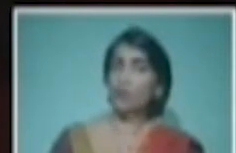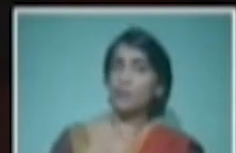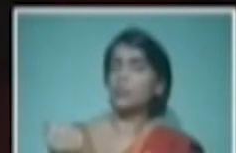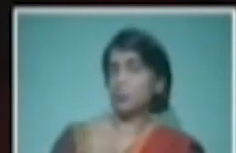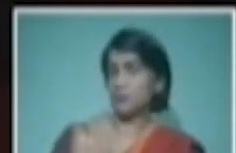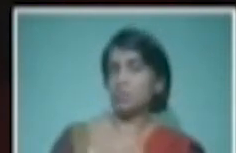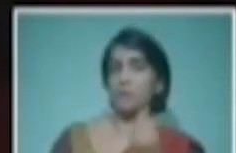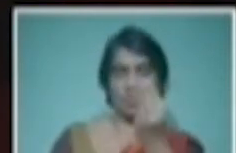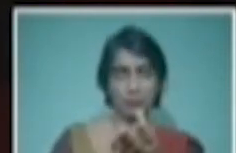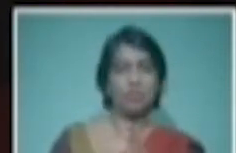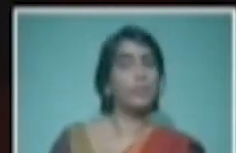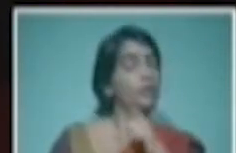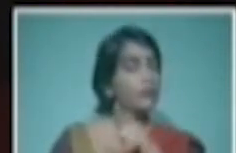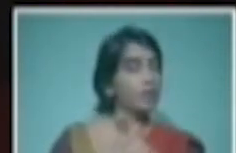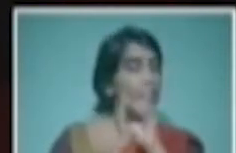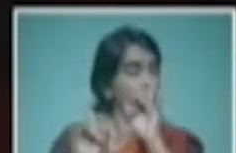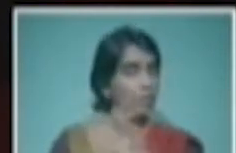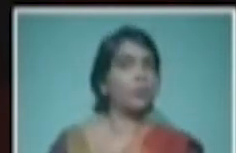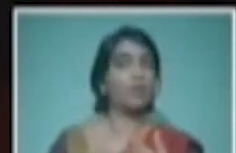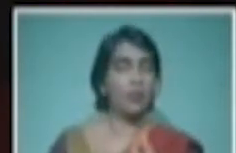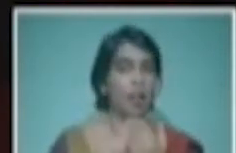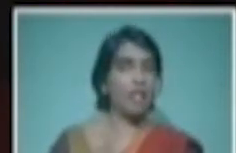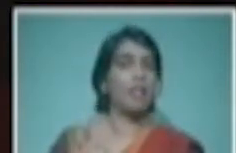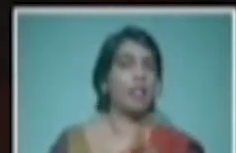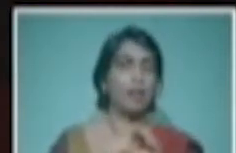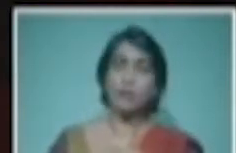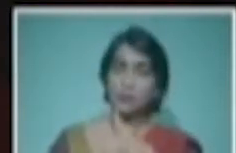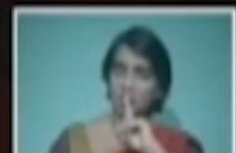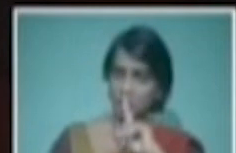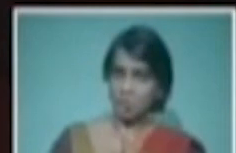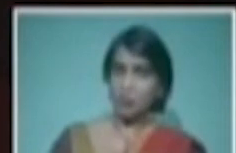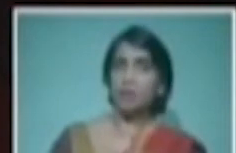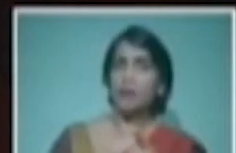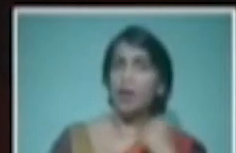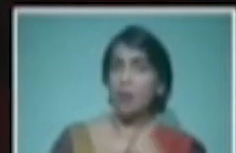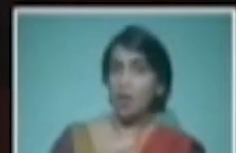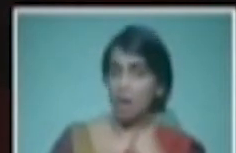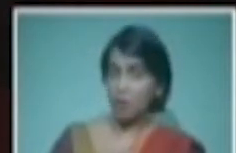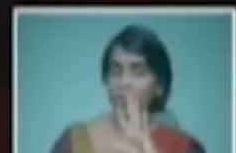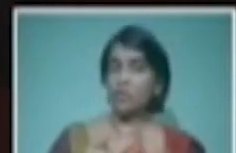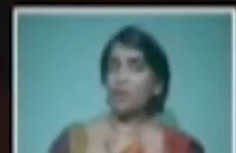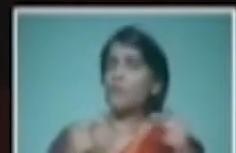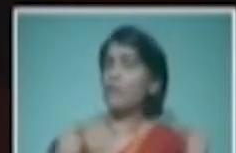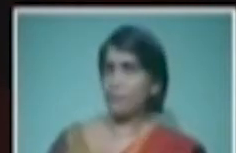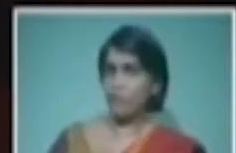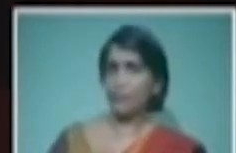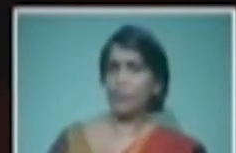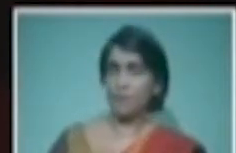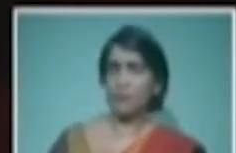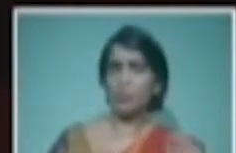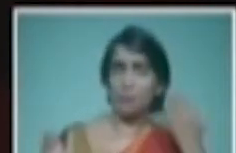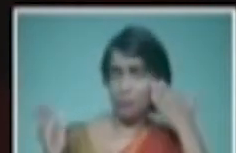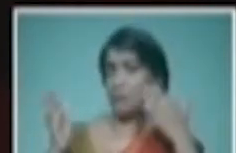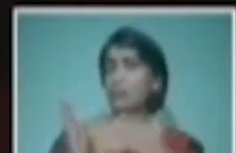लबा देन्न ए उदेसा मम ऐमतितुमागेन इल्लीमक् करनवा आंडुव सह विपक्षय केंद्र